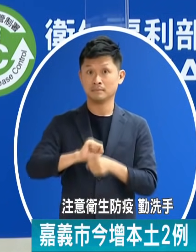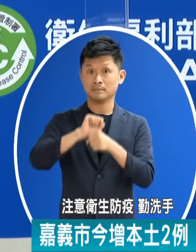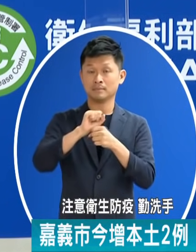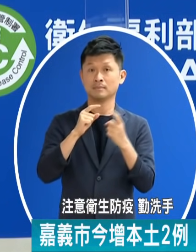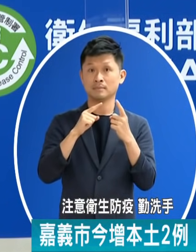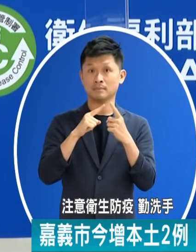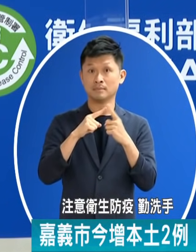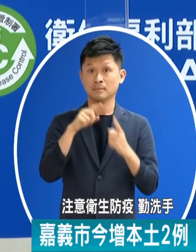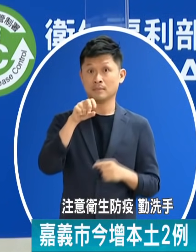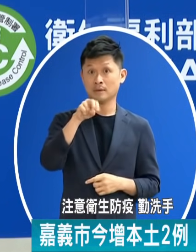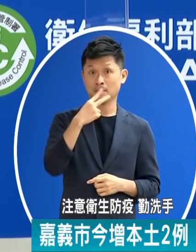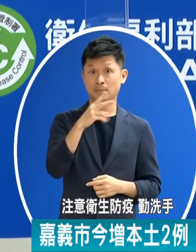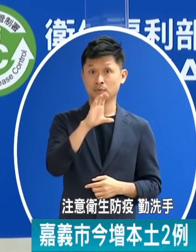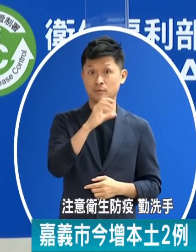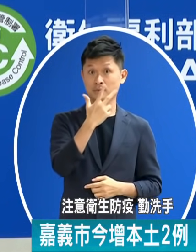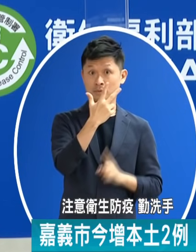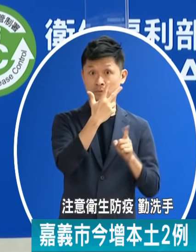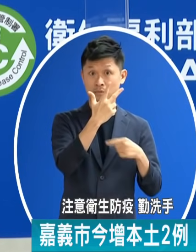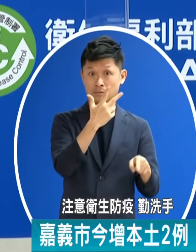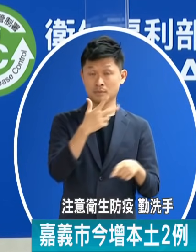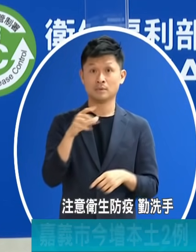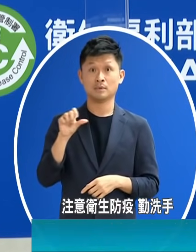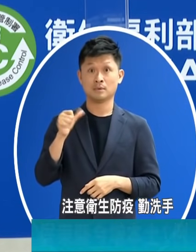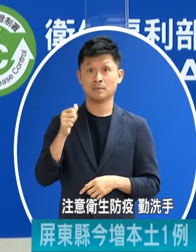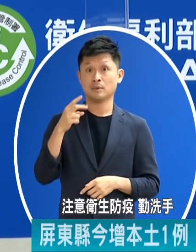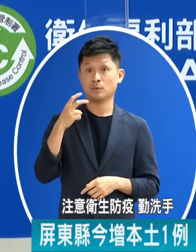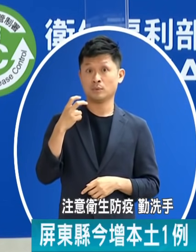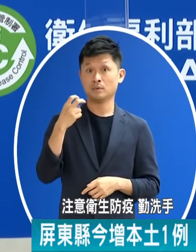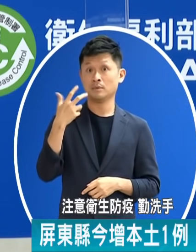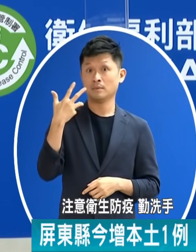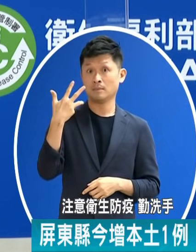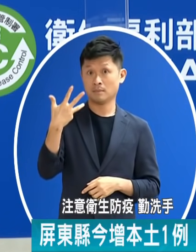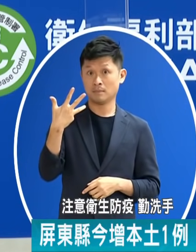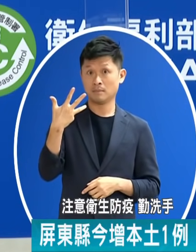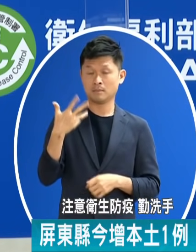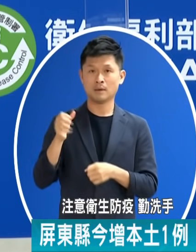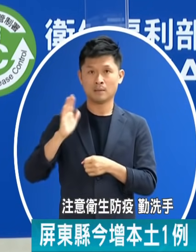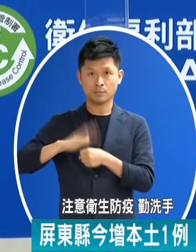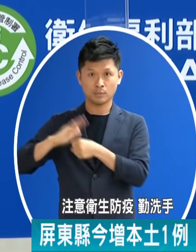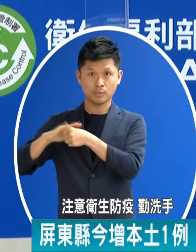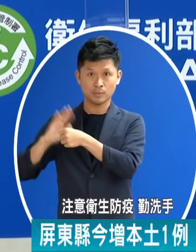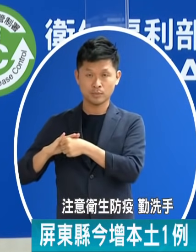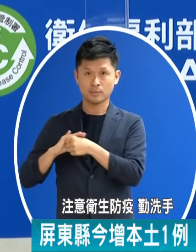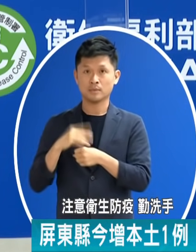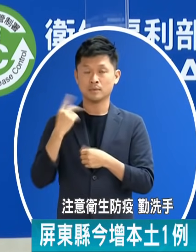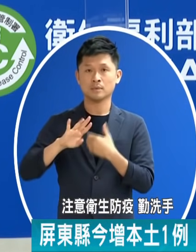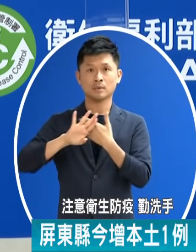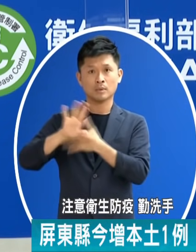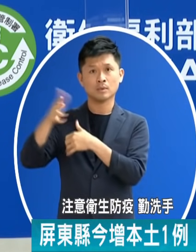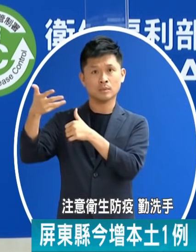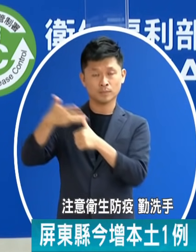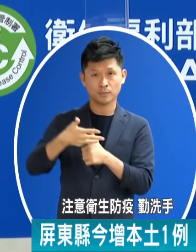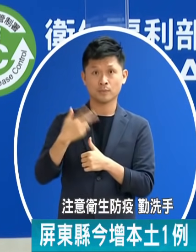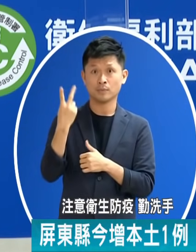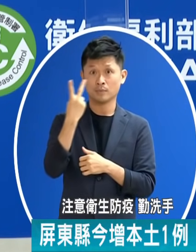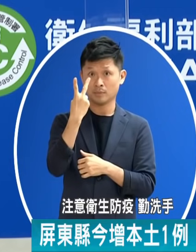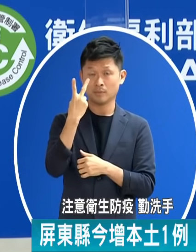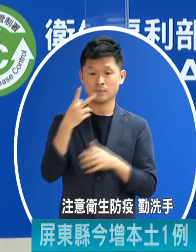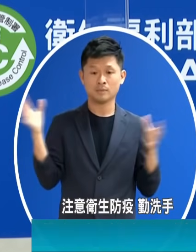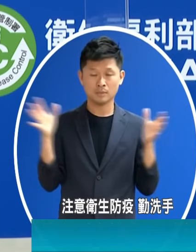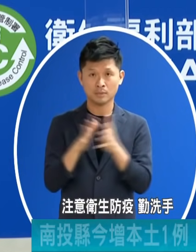297例的本土，那258位的校正回归的个案，那加上两个境外移入，那总共